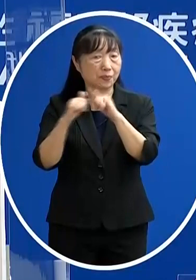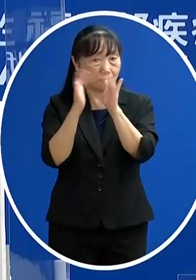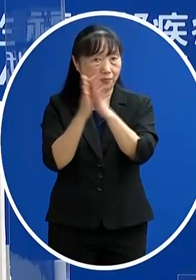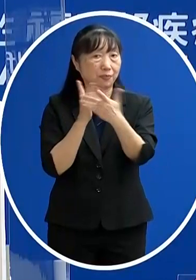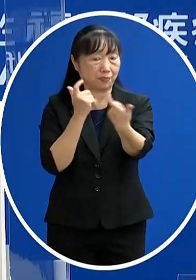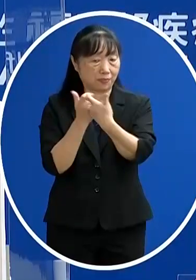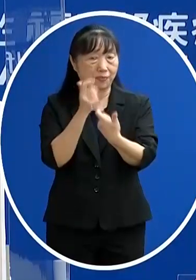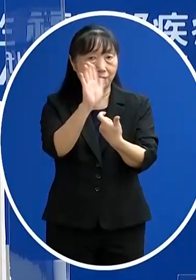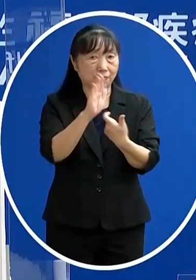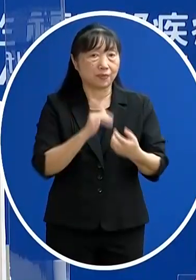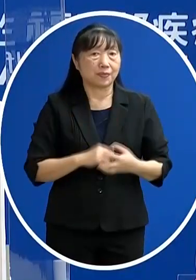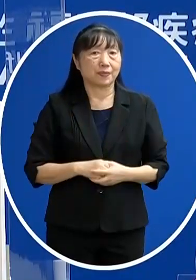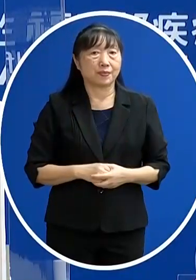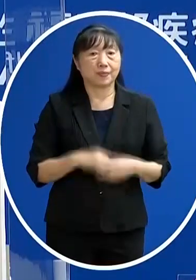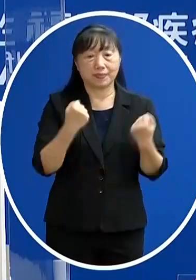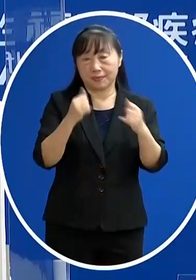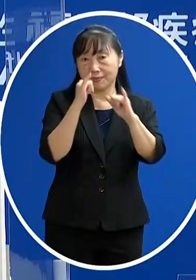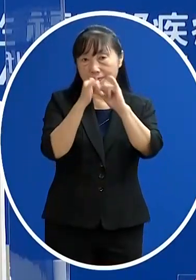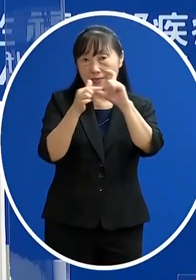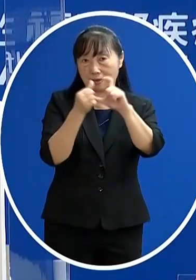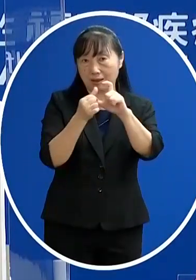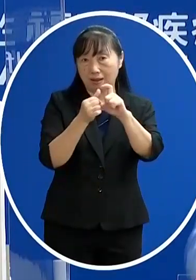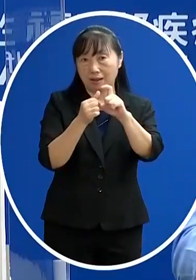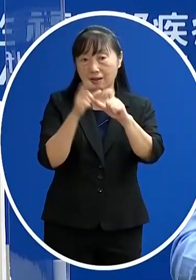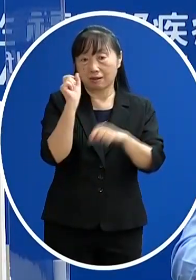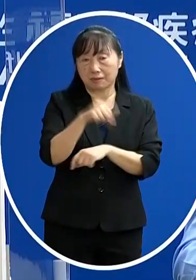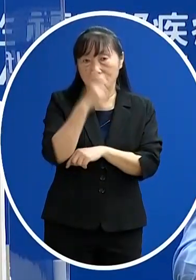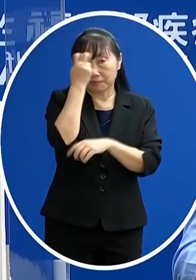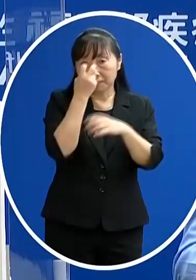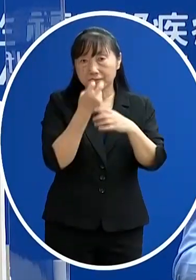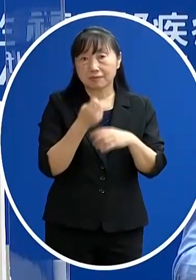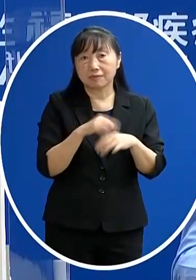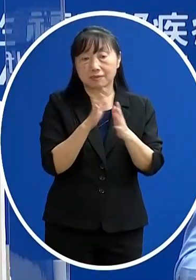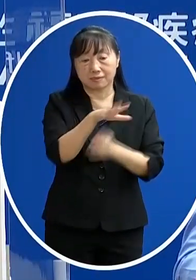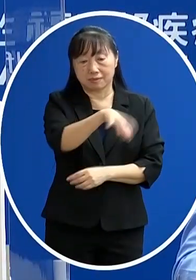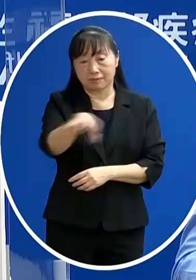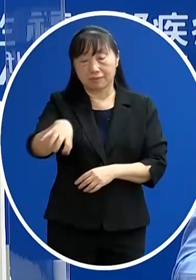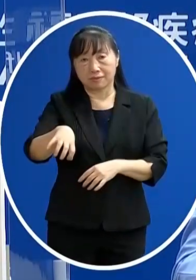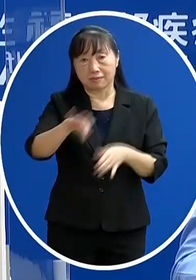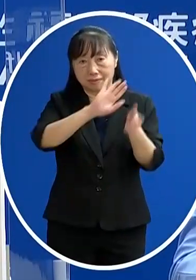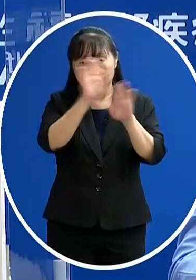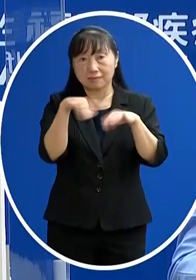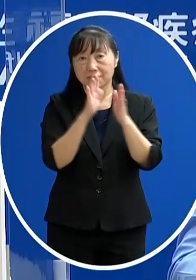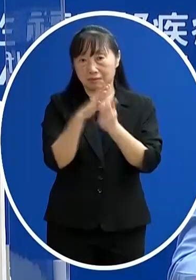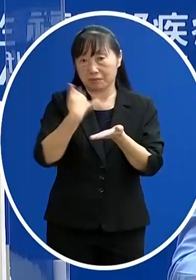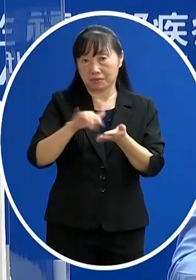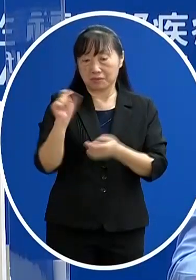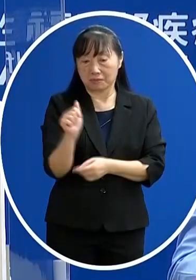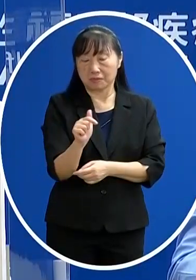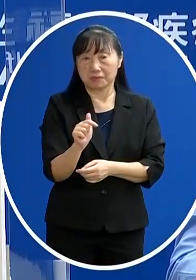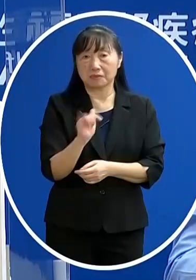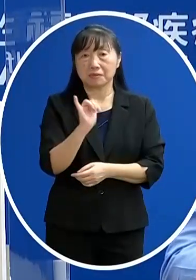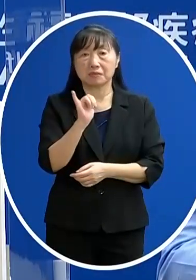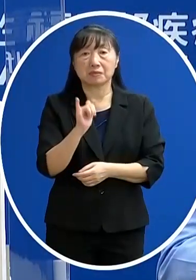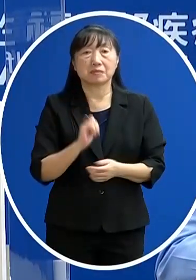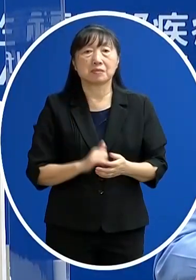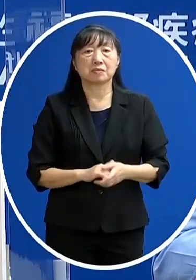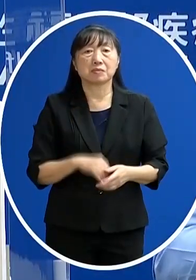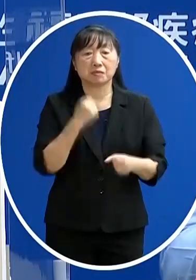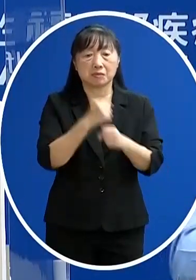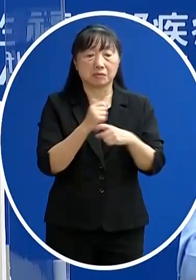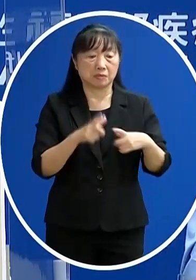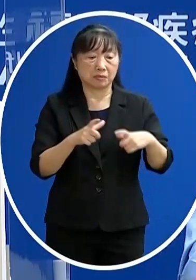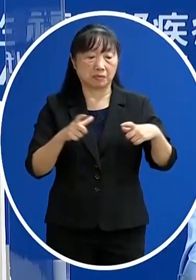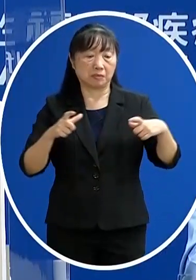合，好，所以在社区的哈快筛站的执行的情况，速度是很快。那范围也做得很